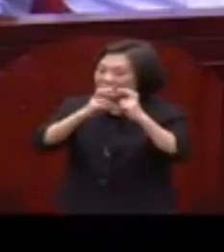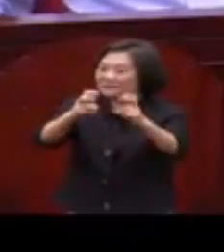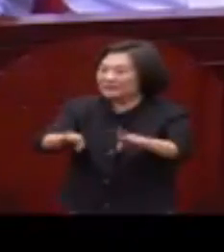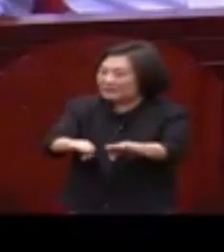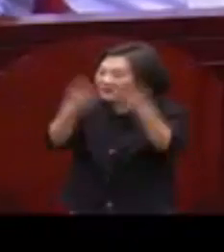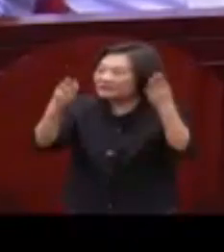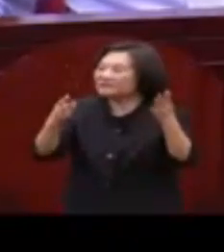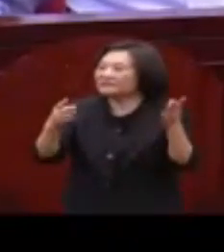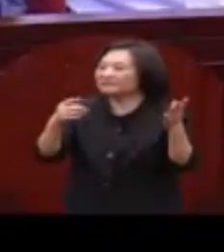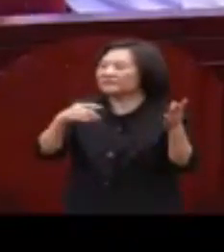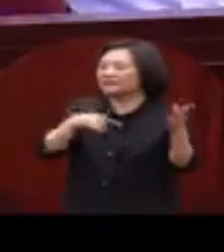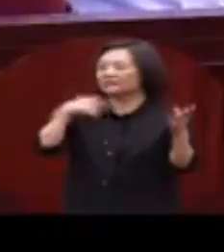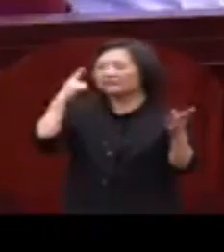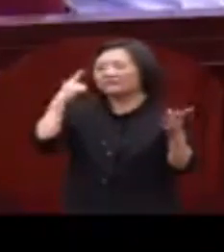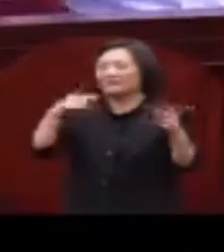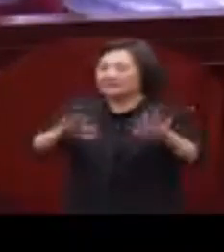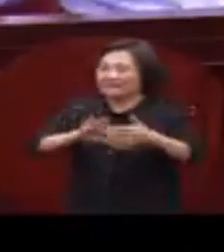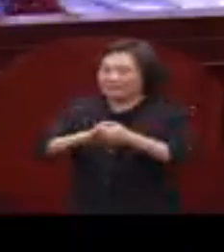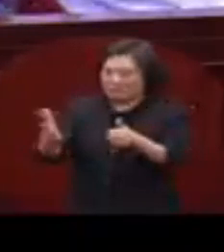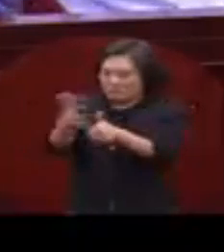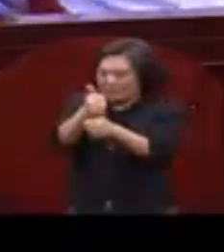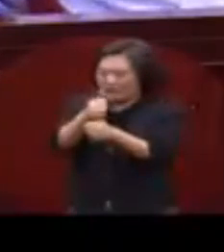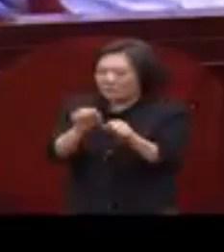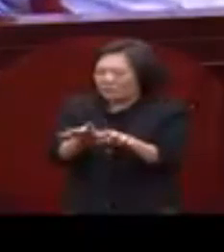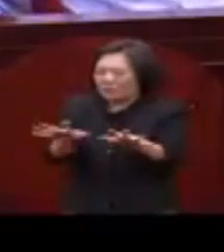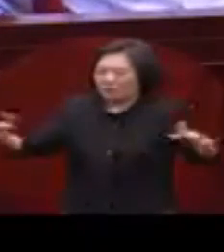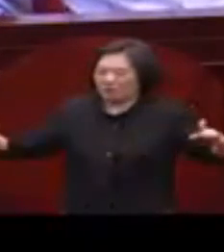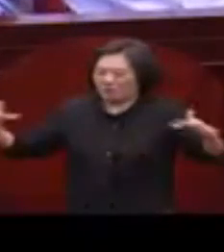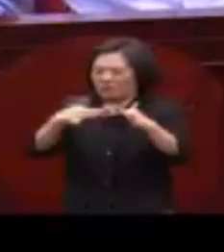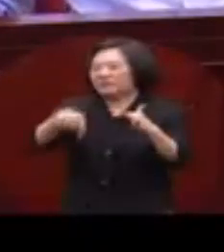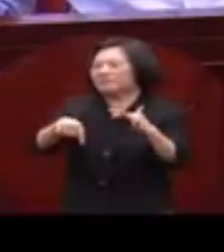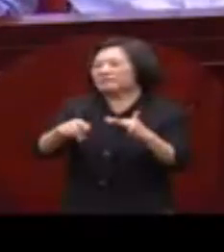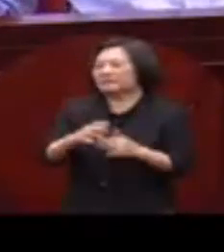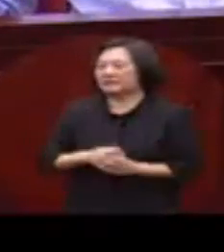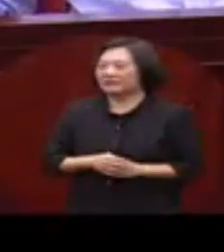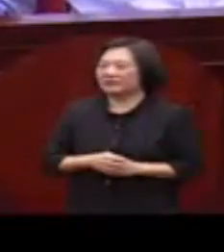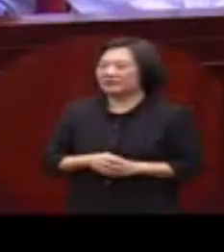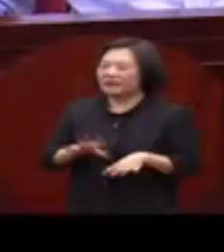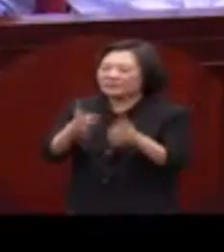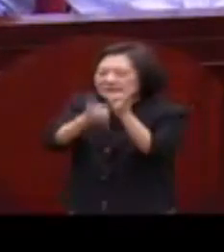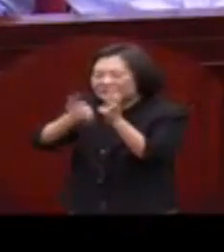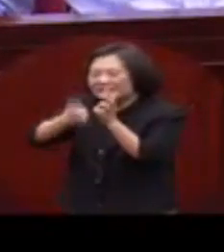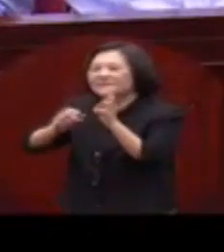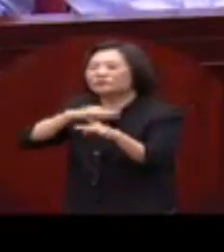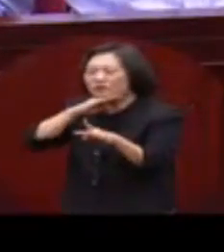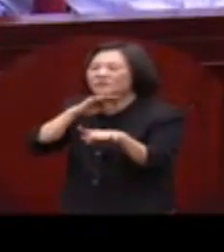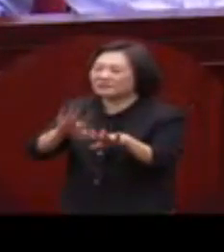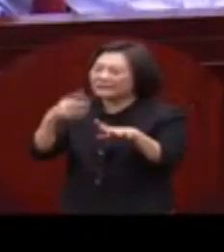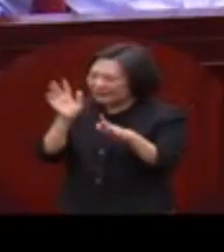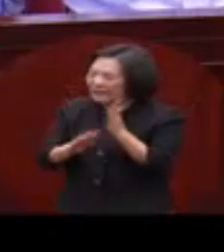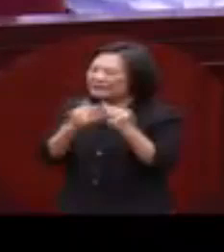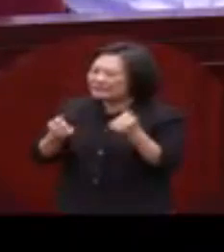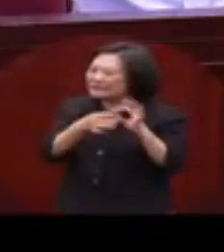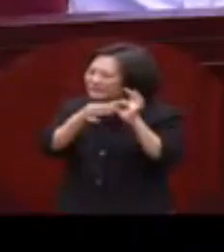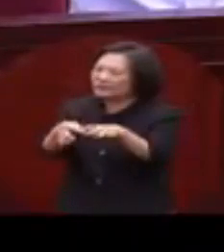地方漏掉了。我们应当是以交通为导向的都市计划。那其实这个细节还在一步一步，还在目前还在做了。特